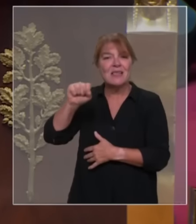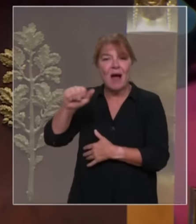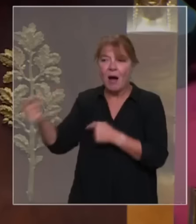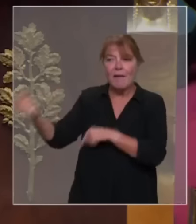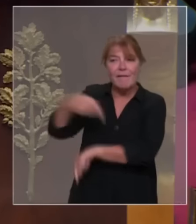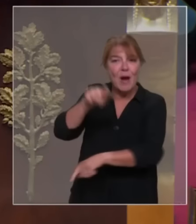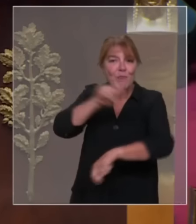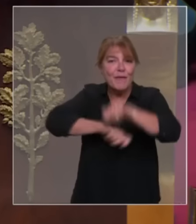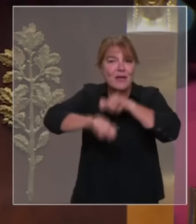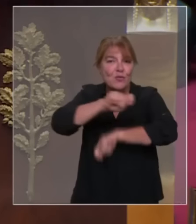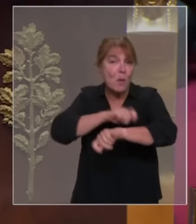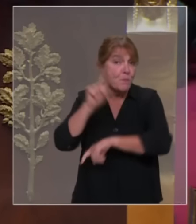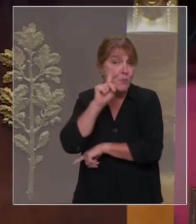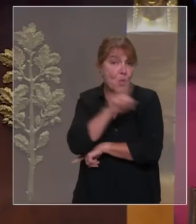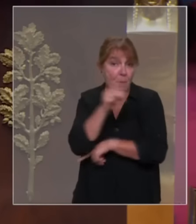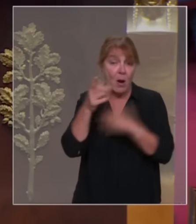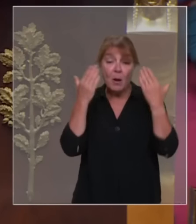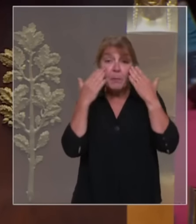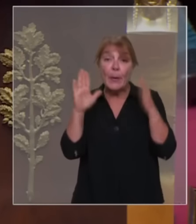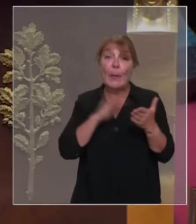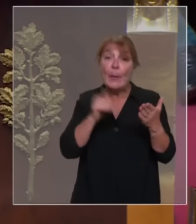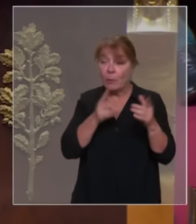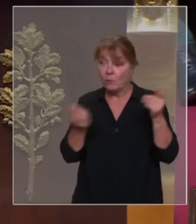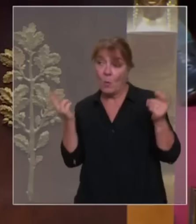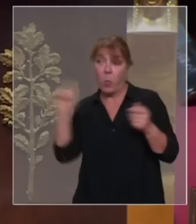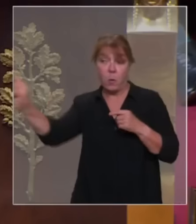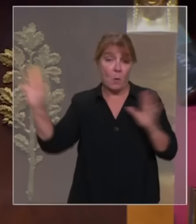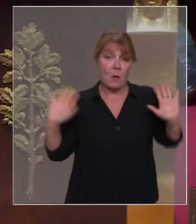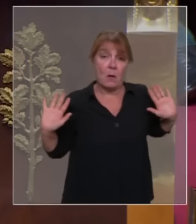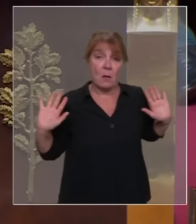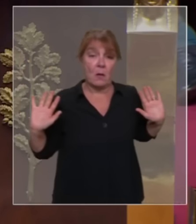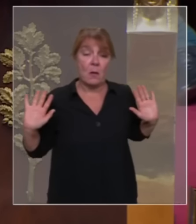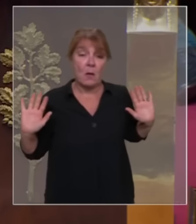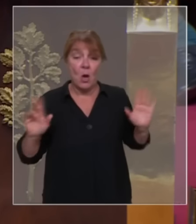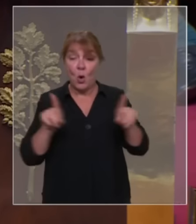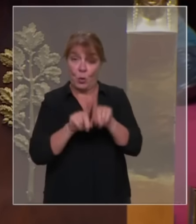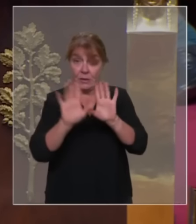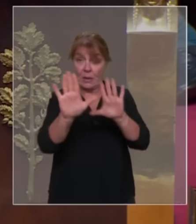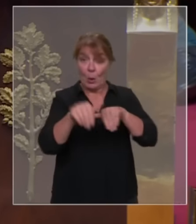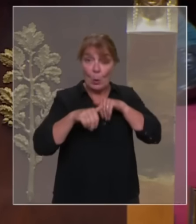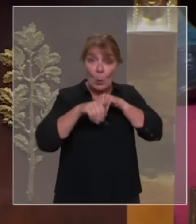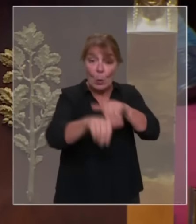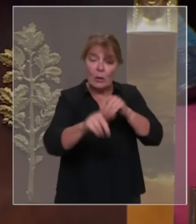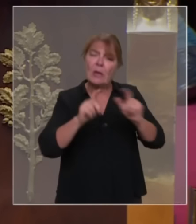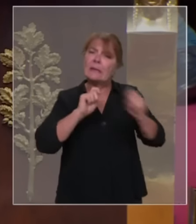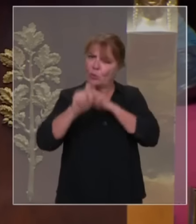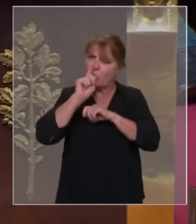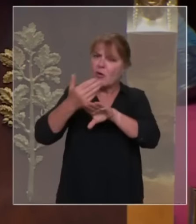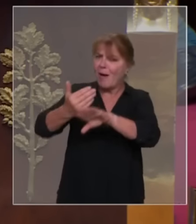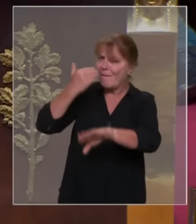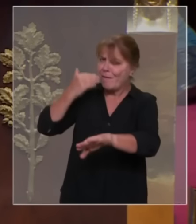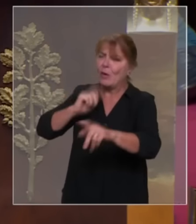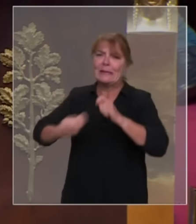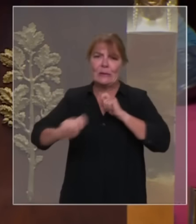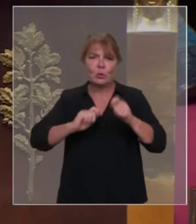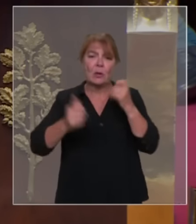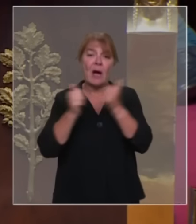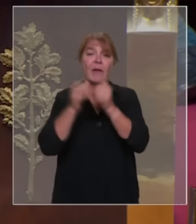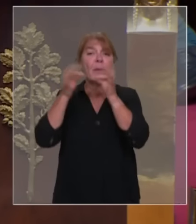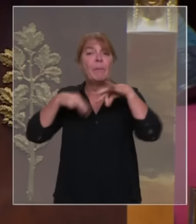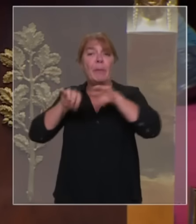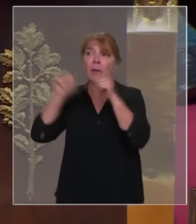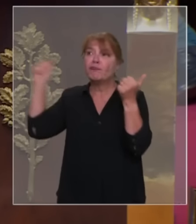consulaires nécessaires aux reconduites à la frontière. Et nous allons poursuivre les discussions déjà engagées avec les